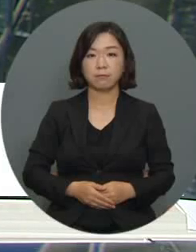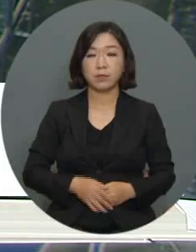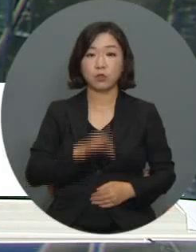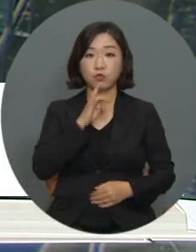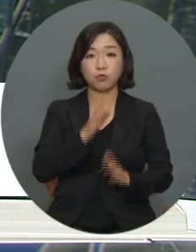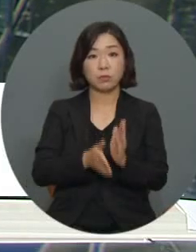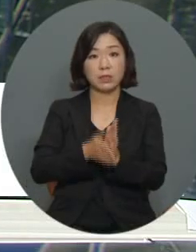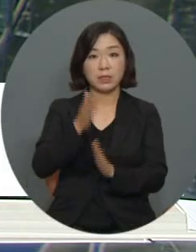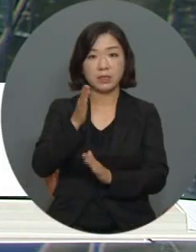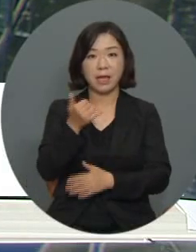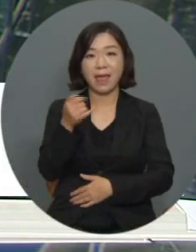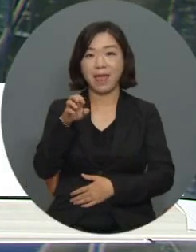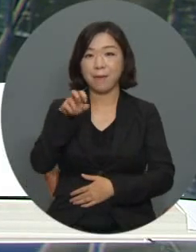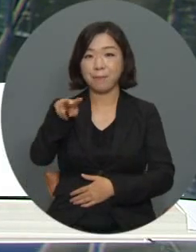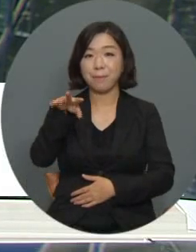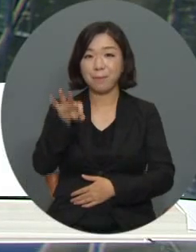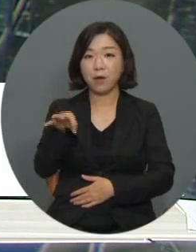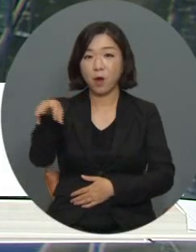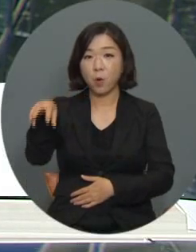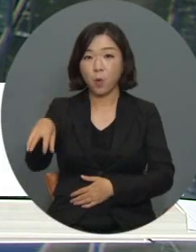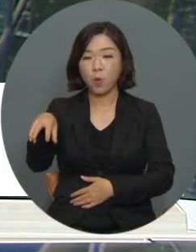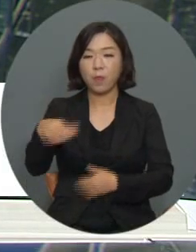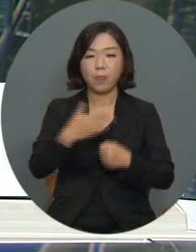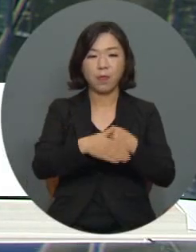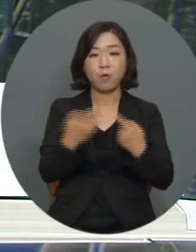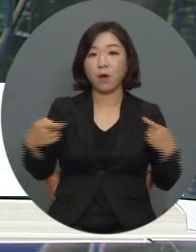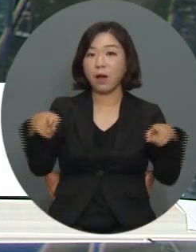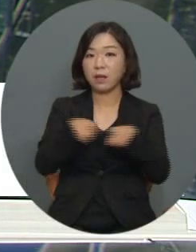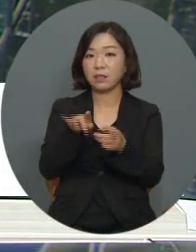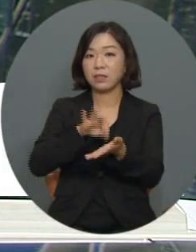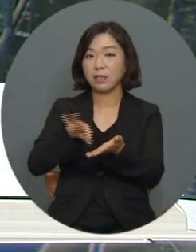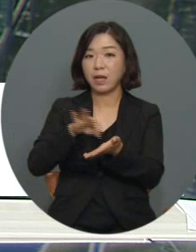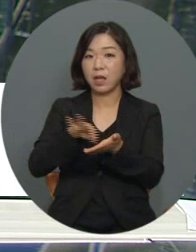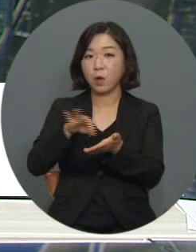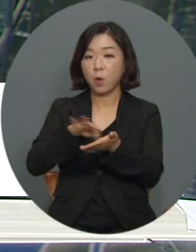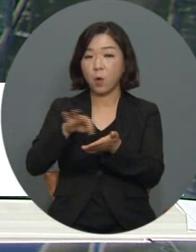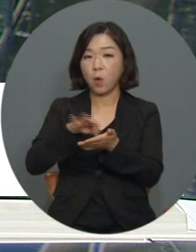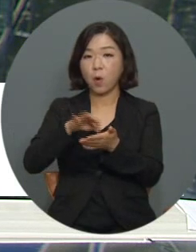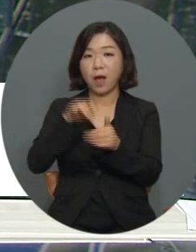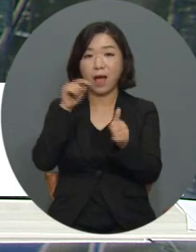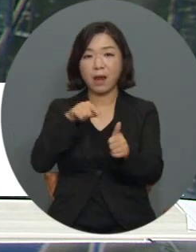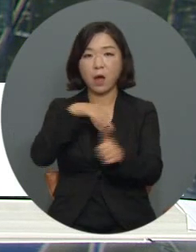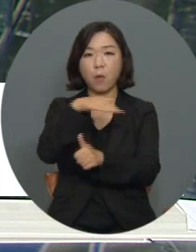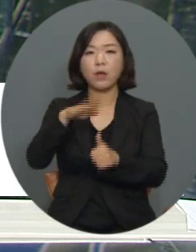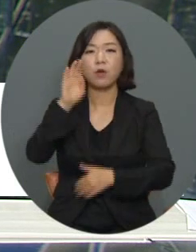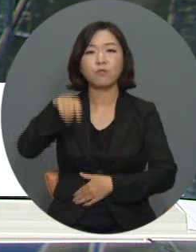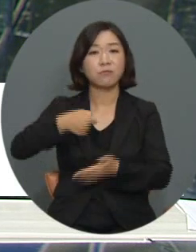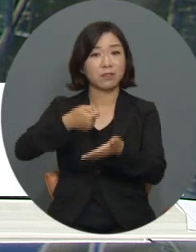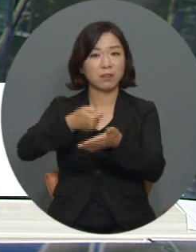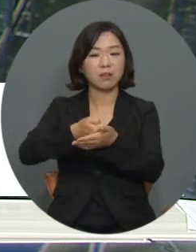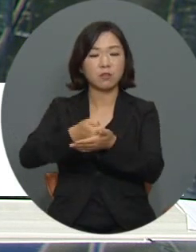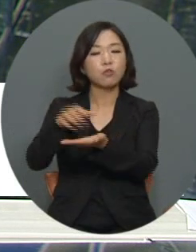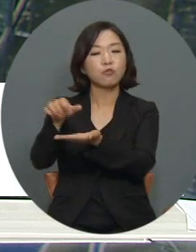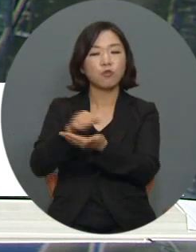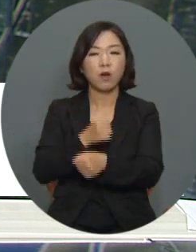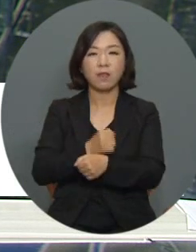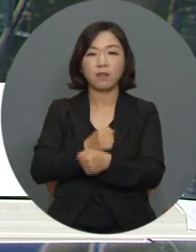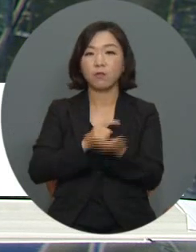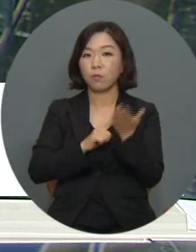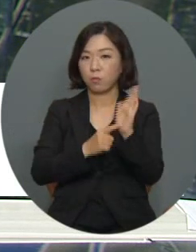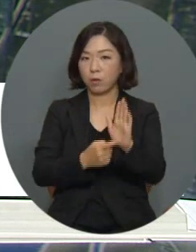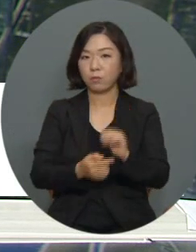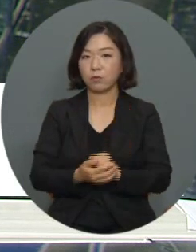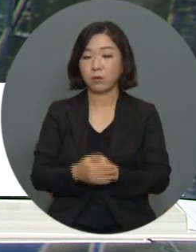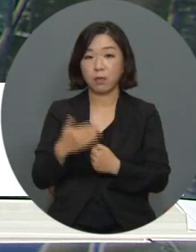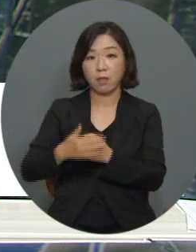구미시가 해평 취소 원을 달과 함께 사용하도록 한 환경부 결정을 수용한다 고 공식적으로 처음 뵙겠습니다